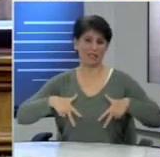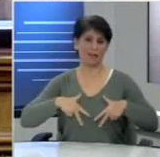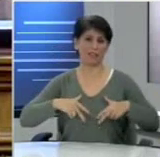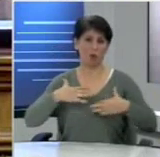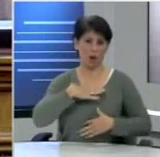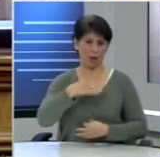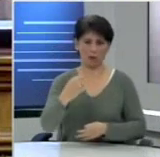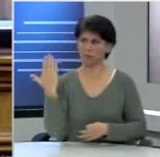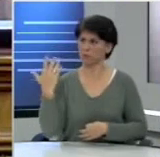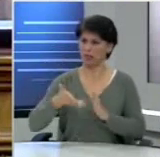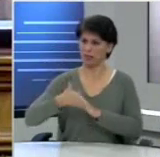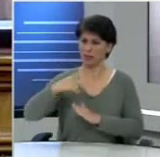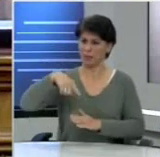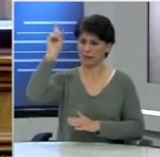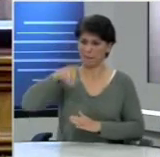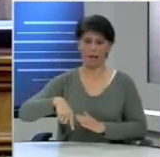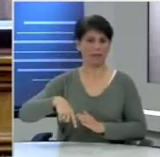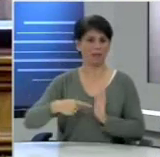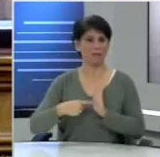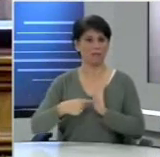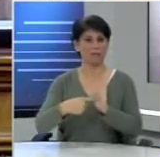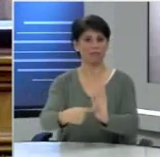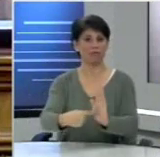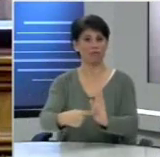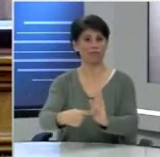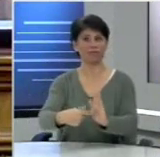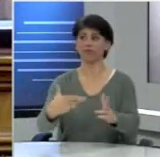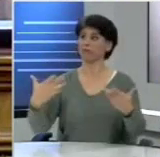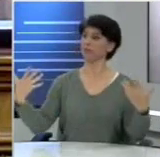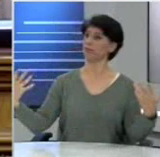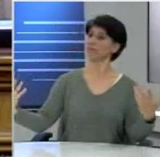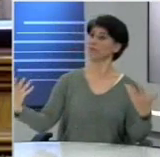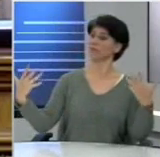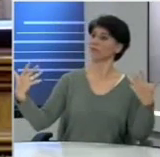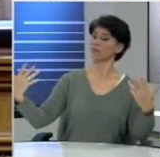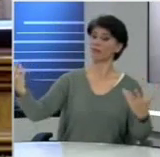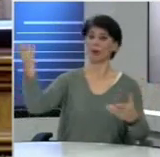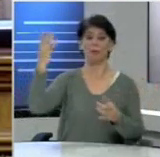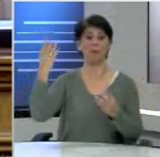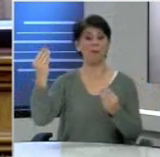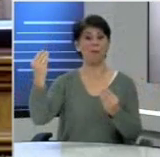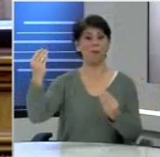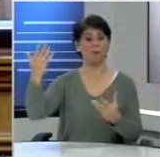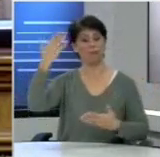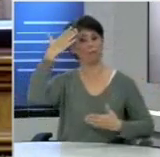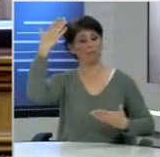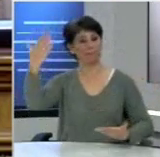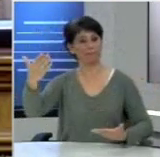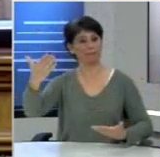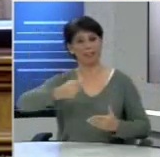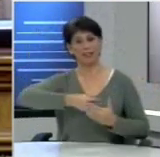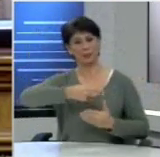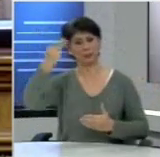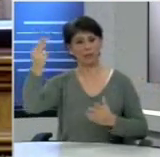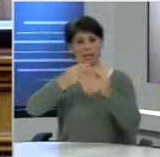μέρες και μας παρουσιάζει με τα βαΐων και κλάδων ελέας την περίφημη λύση για